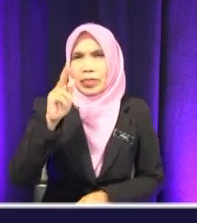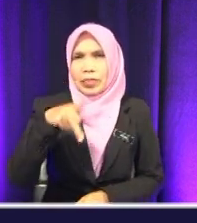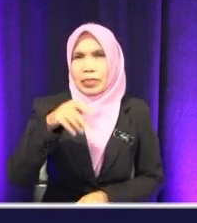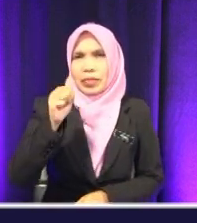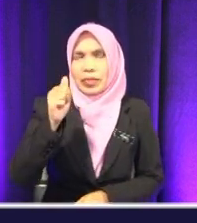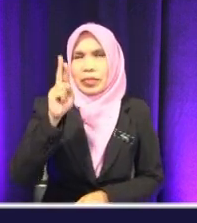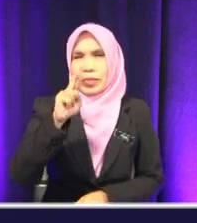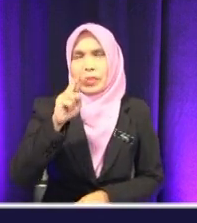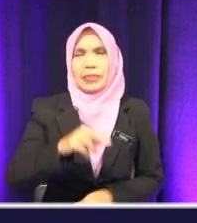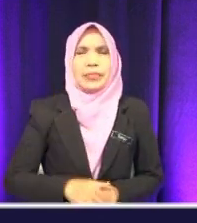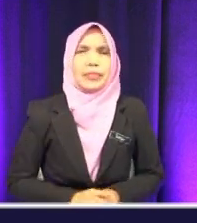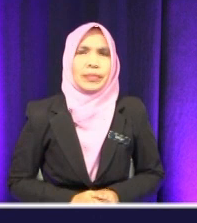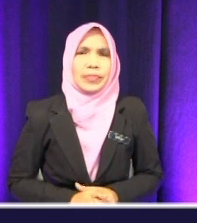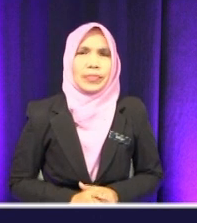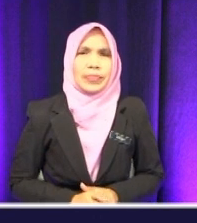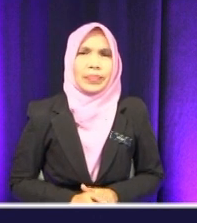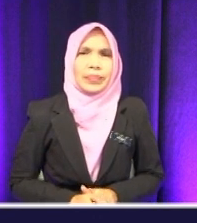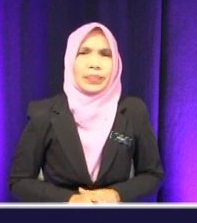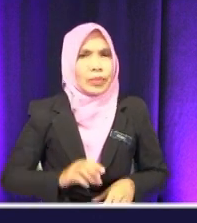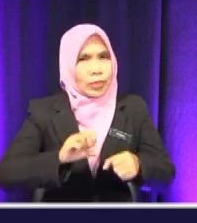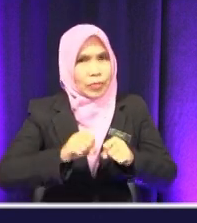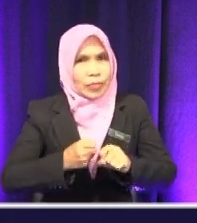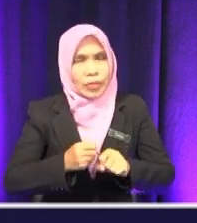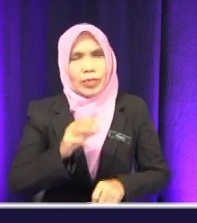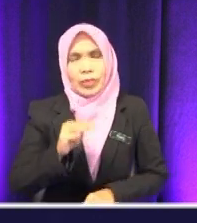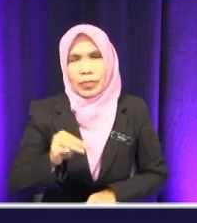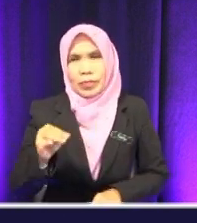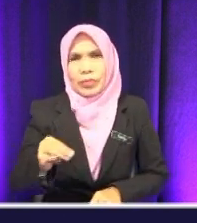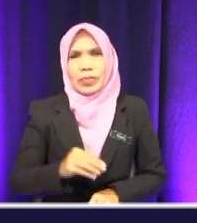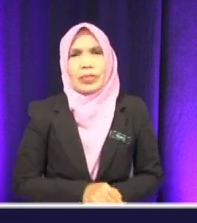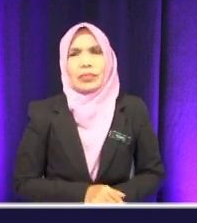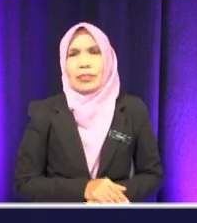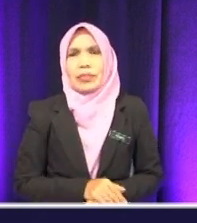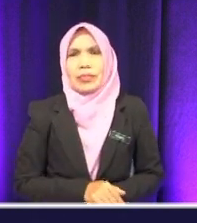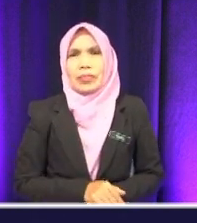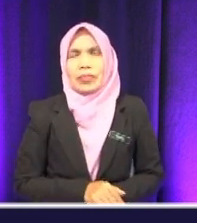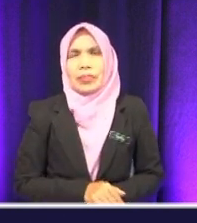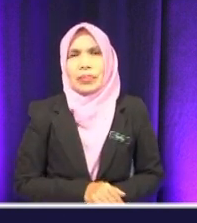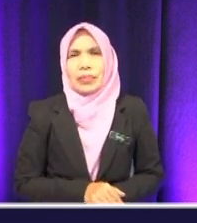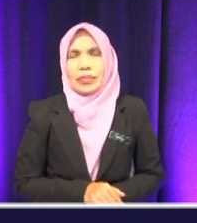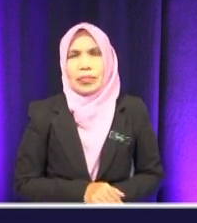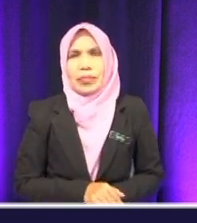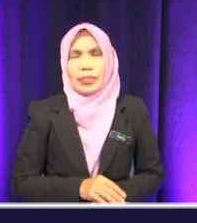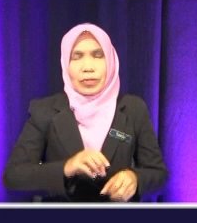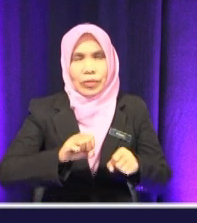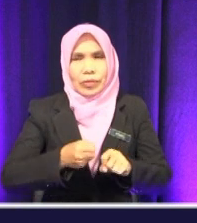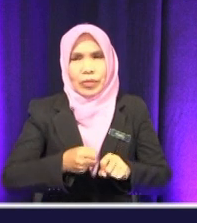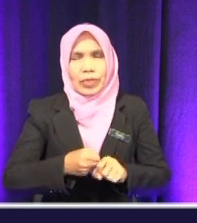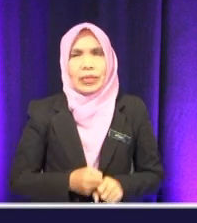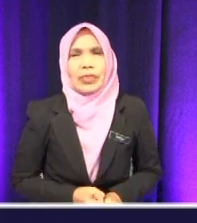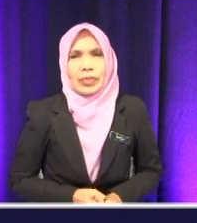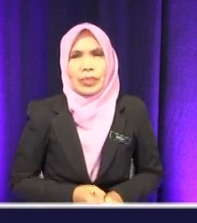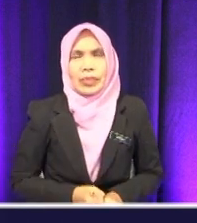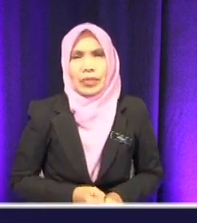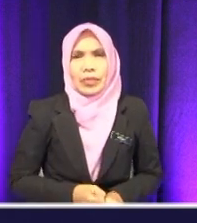tanpa perkataan papa oke supaya murid-murid tidak supaya pemilik saham Oh ini untuk output